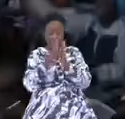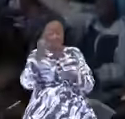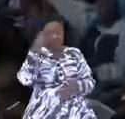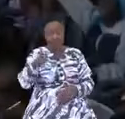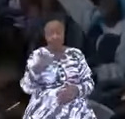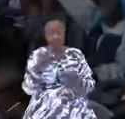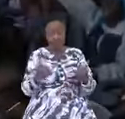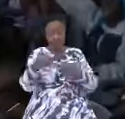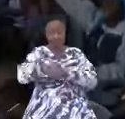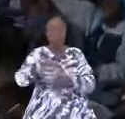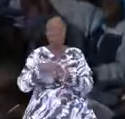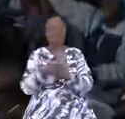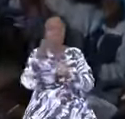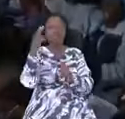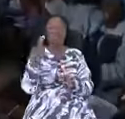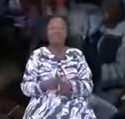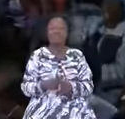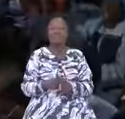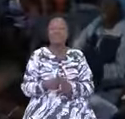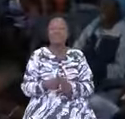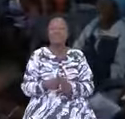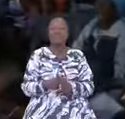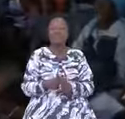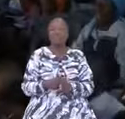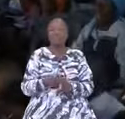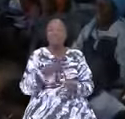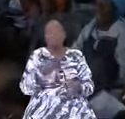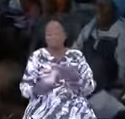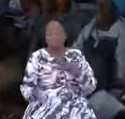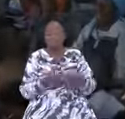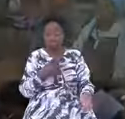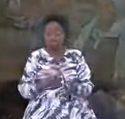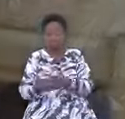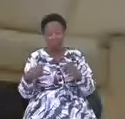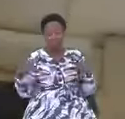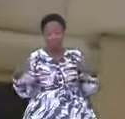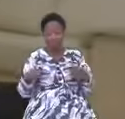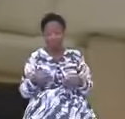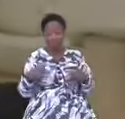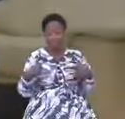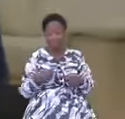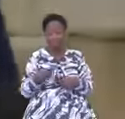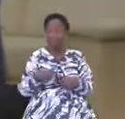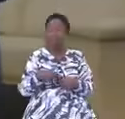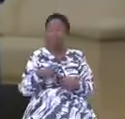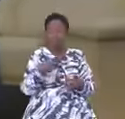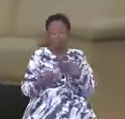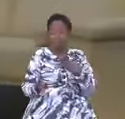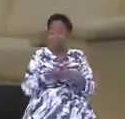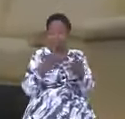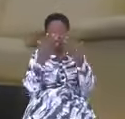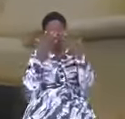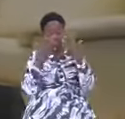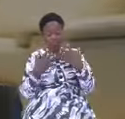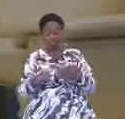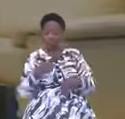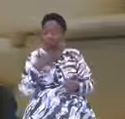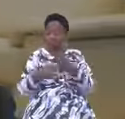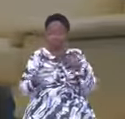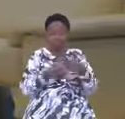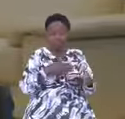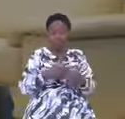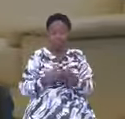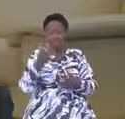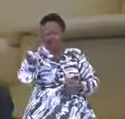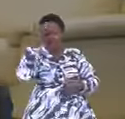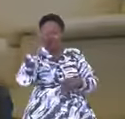quelle que soit la douleur quel que soit le chagrin quelle que soit la maladie quelle que soit la souffrance que tu as comme tu